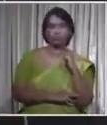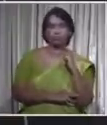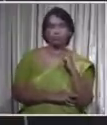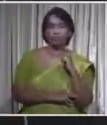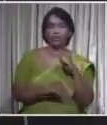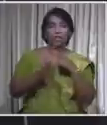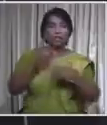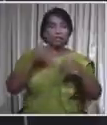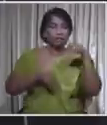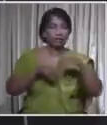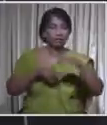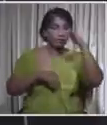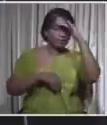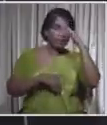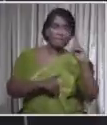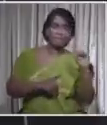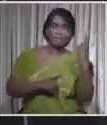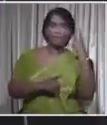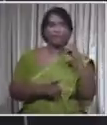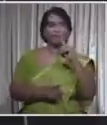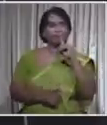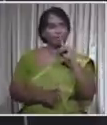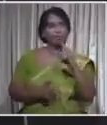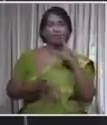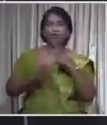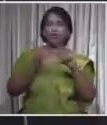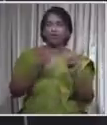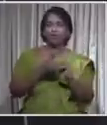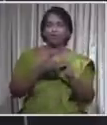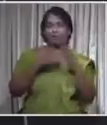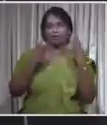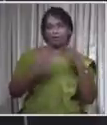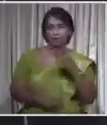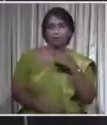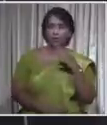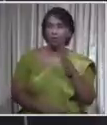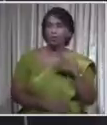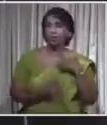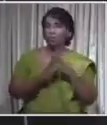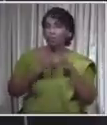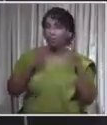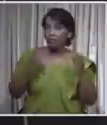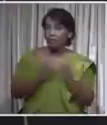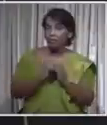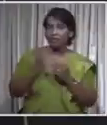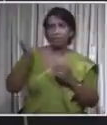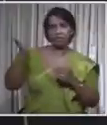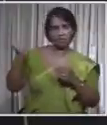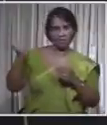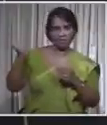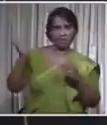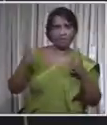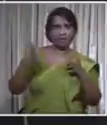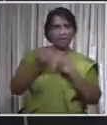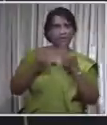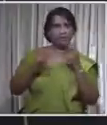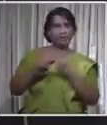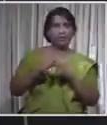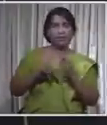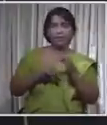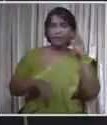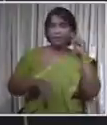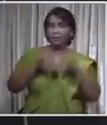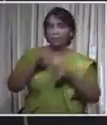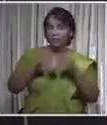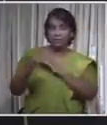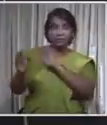පොලිටිකල් ලීඩර්ෂිප් එක දීපු හින්දා තමයි යුද්ධය ඉවර කරන්න පුළුවන් වුණා නමුත් වැඩි කොටසක් කරේ මෙන්න මේගොල්ලෝ ජනාධිපති මැතිවරණයට